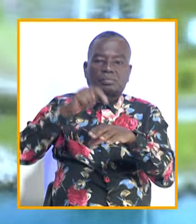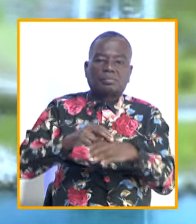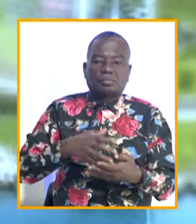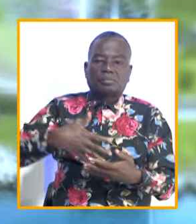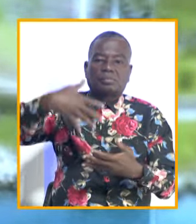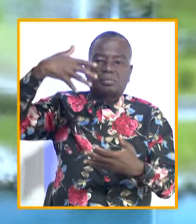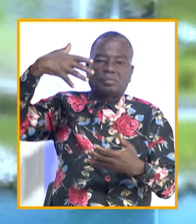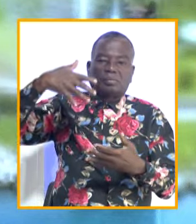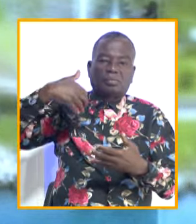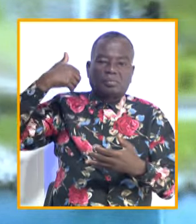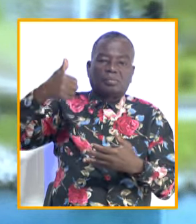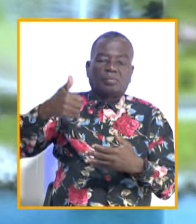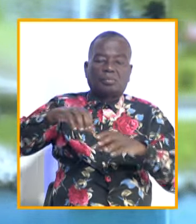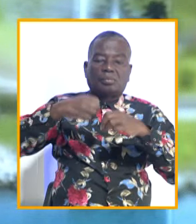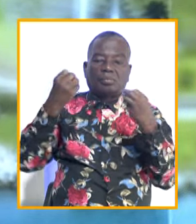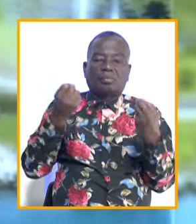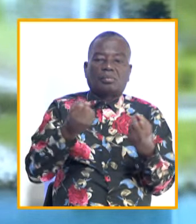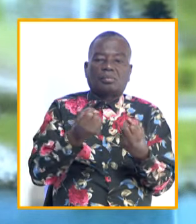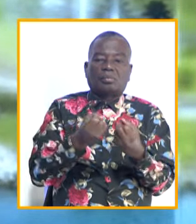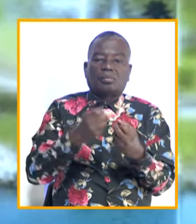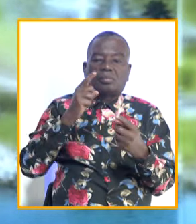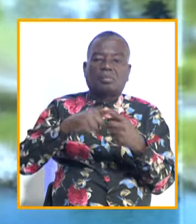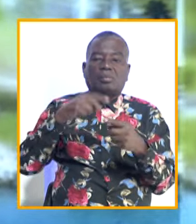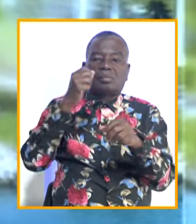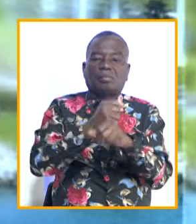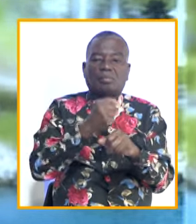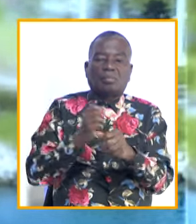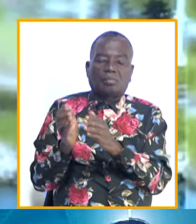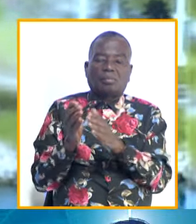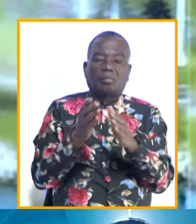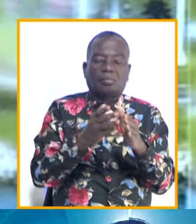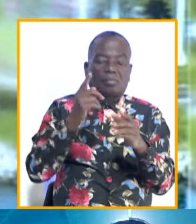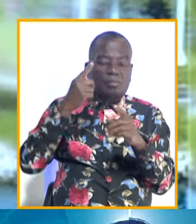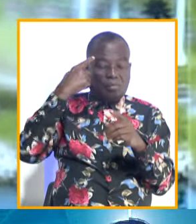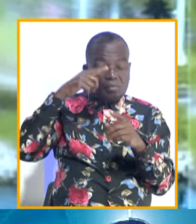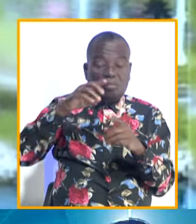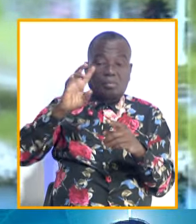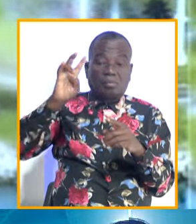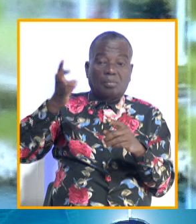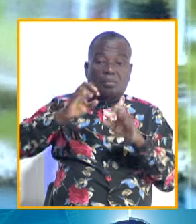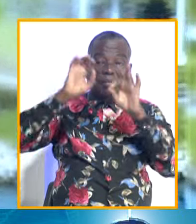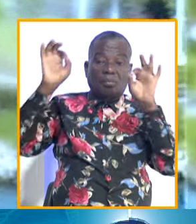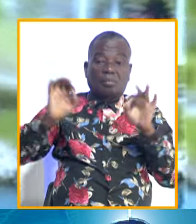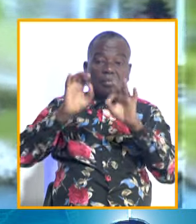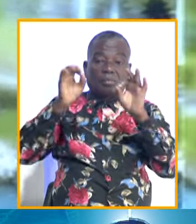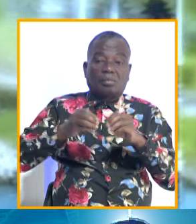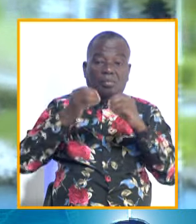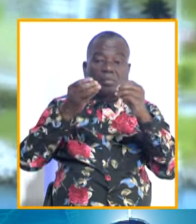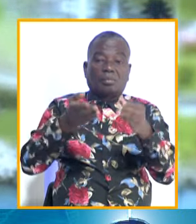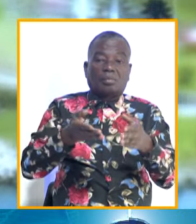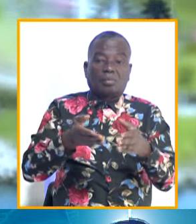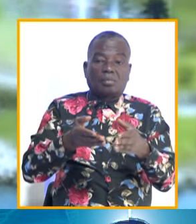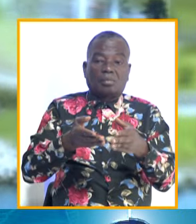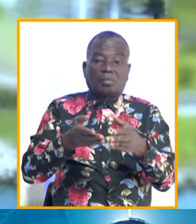richesses. Le prochain salon des inventions à Abidjan se prépare pour la 7e édition. Inventeurs et innovateurs mettent en avant la